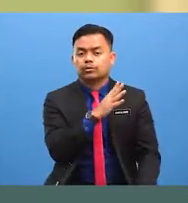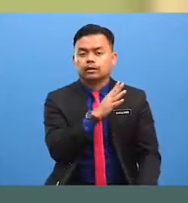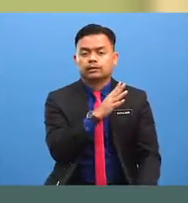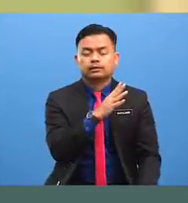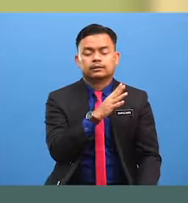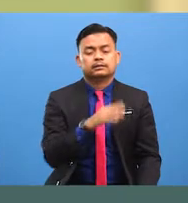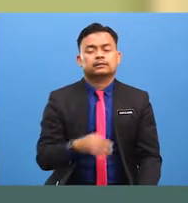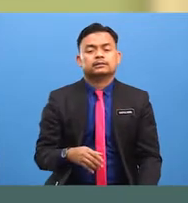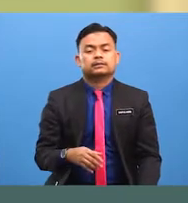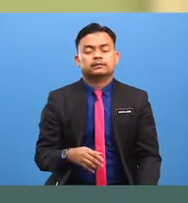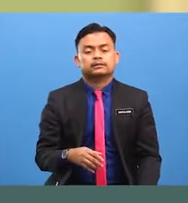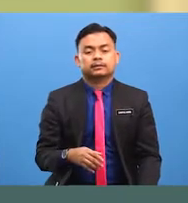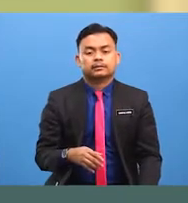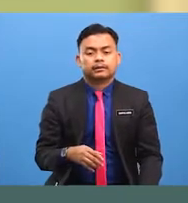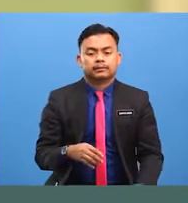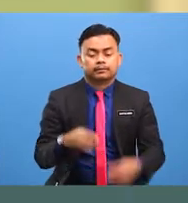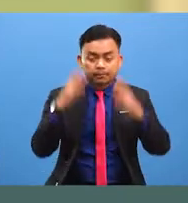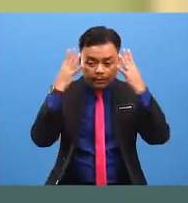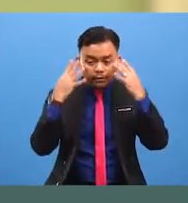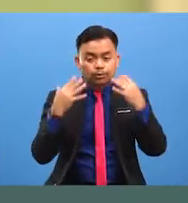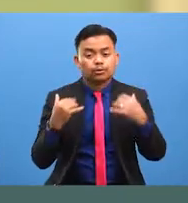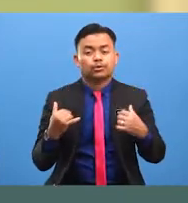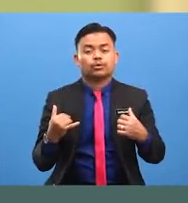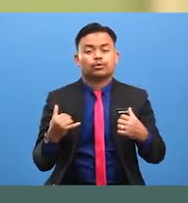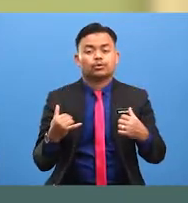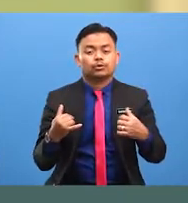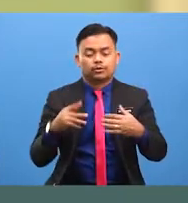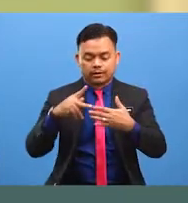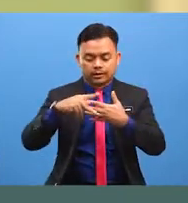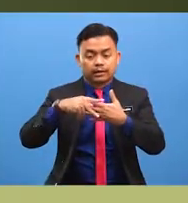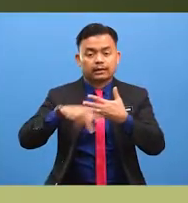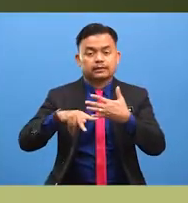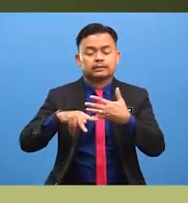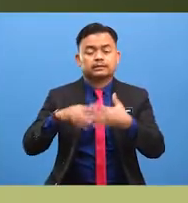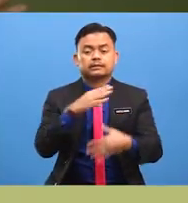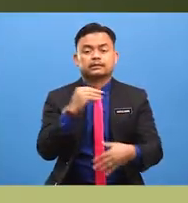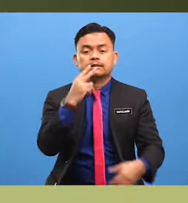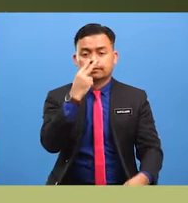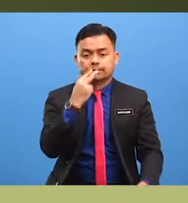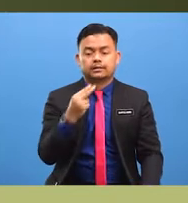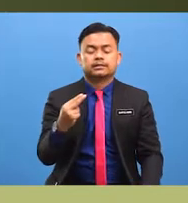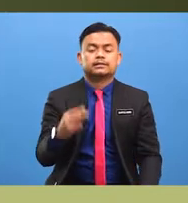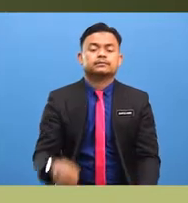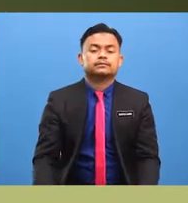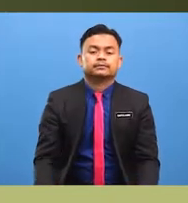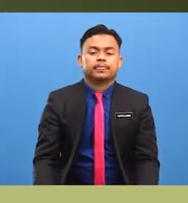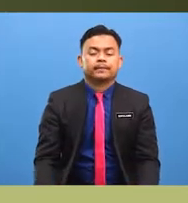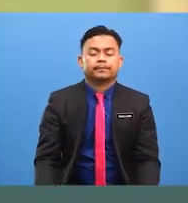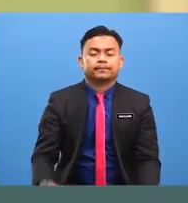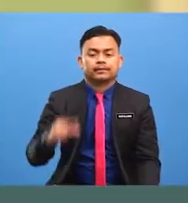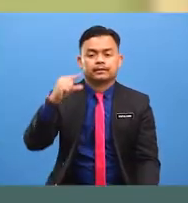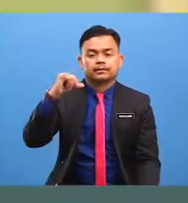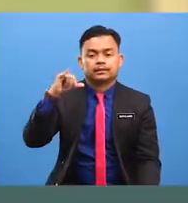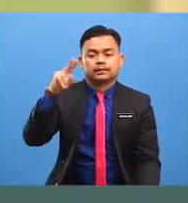peluh, air kencing dan juga melalui pernafasan. Ginjal menapis